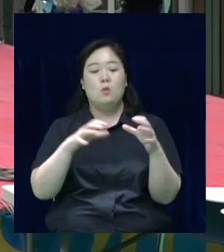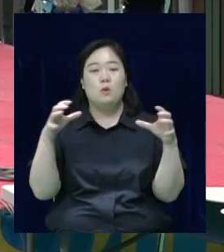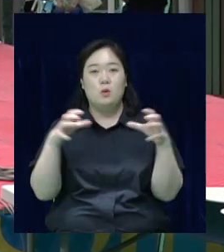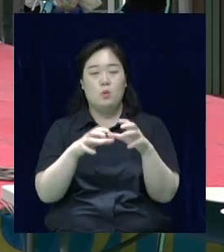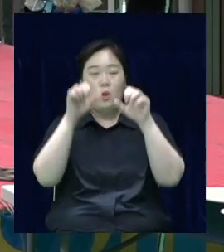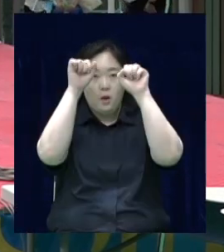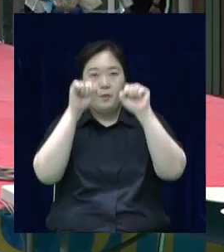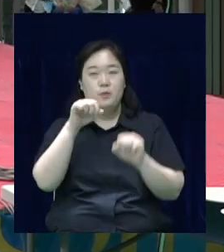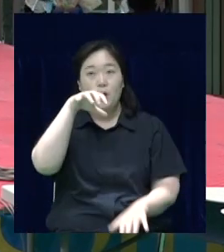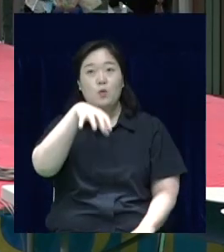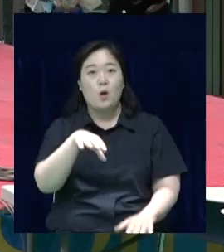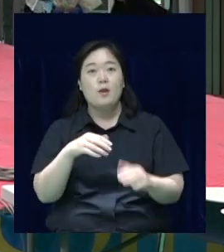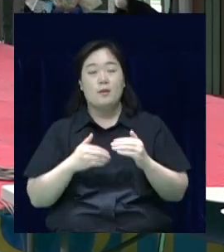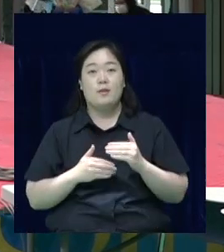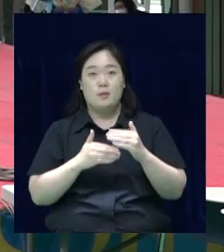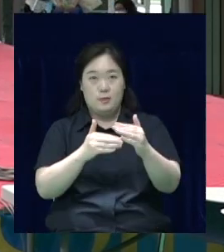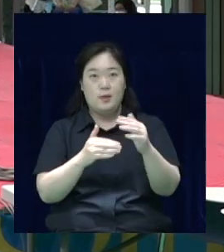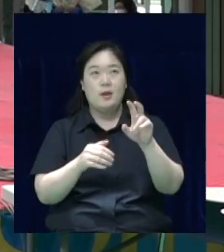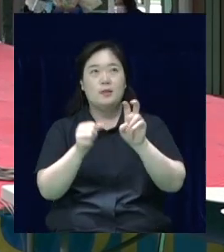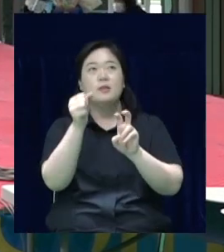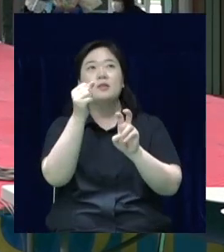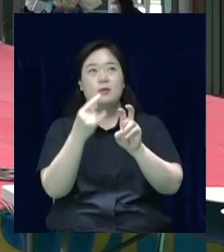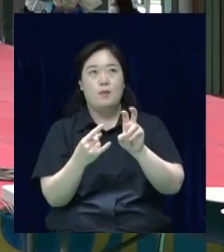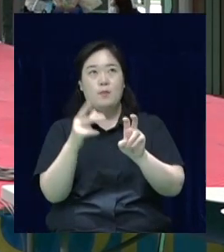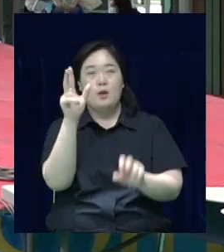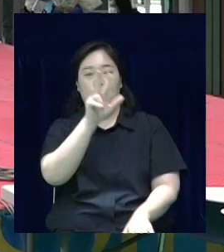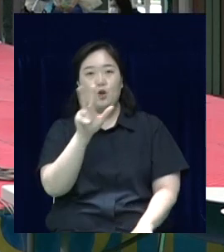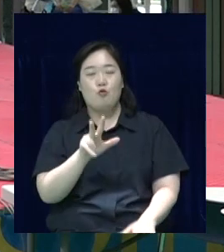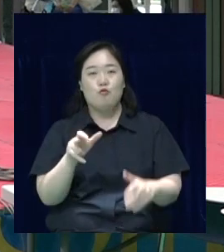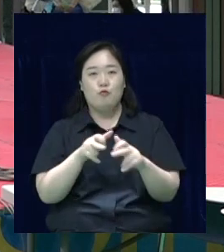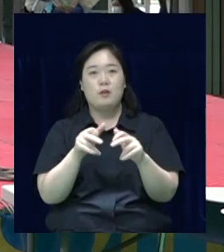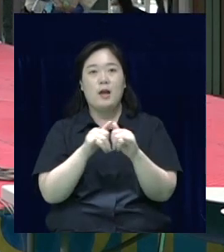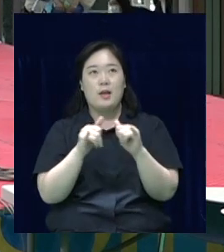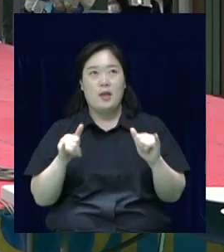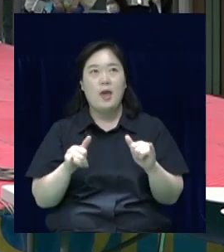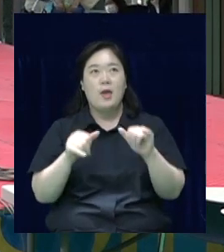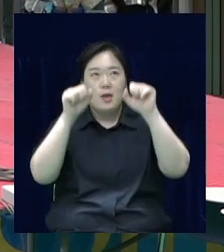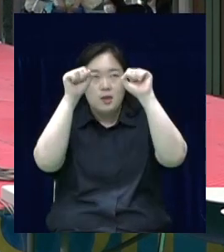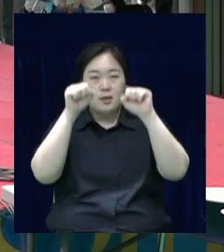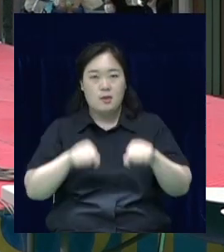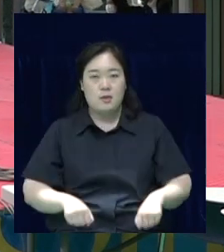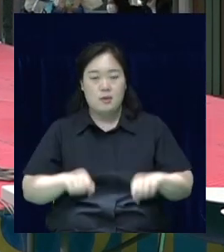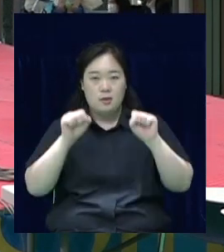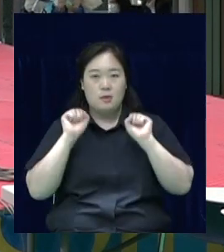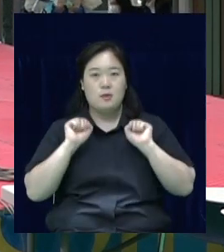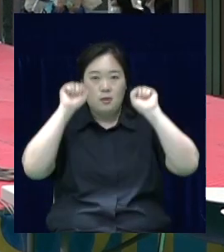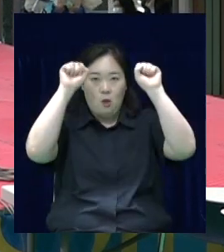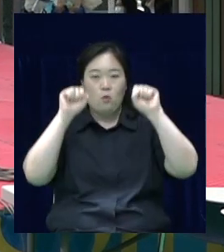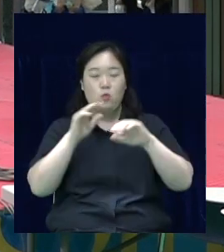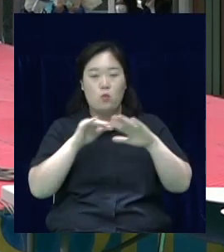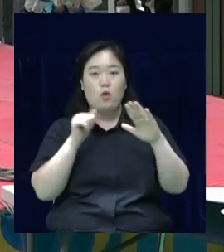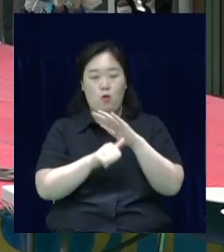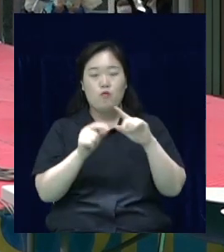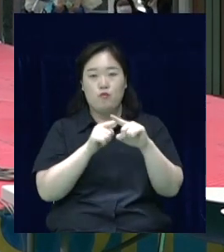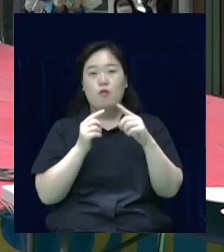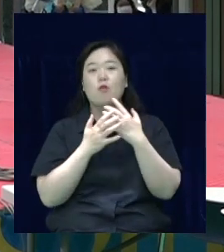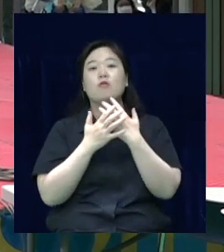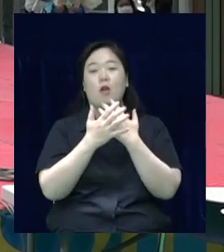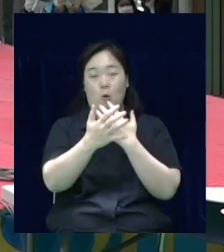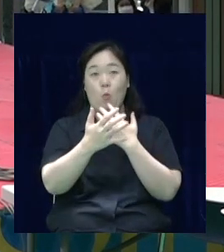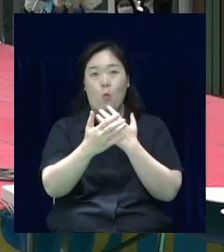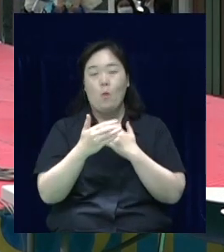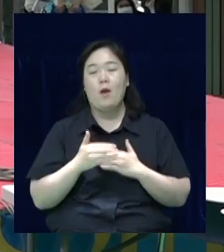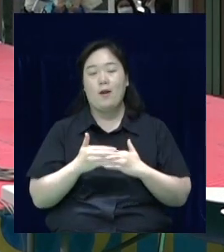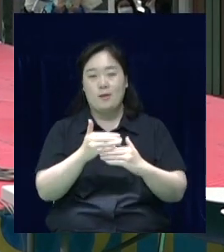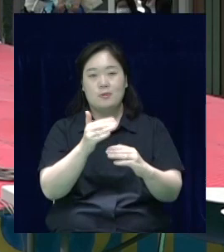홍천종합체육관에서 펼쳐지고 있는 제20회 전국장애인 역도선수권대회 박노혁 해설위원과 함께 보내드리고 있습니다. 앞서